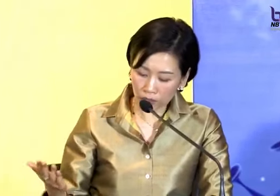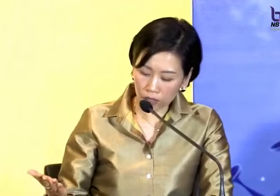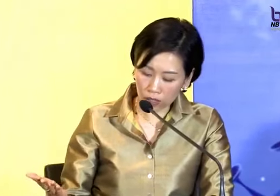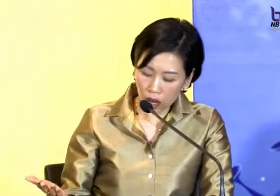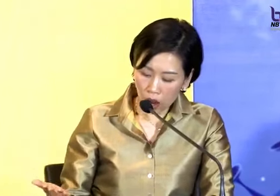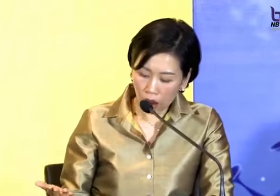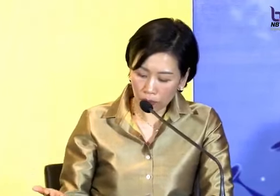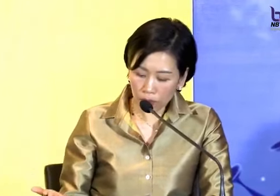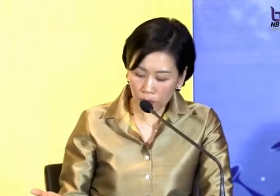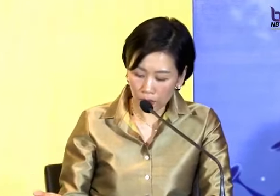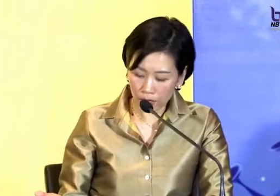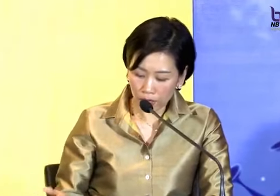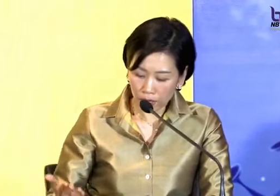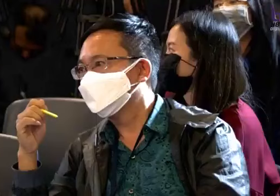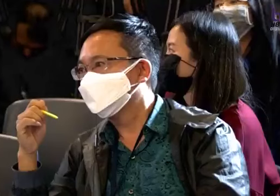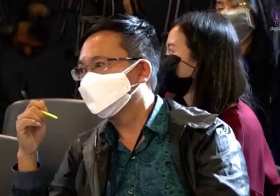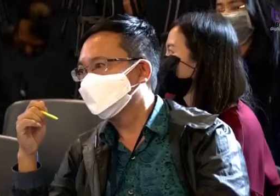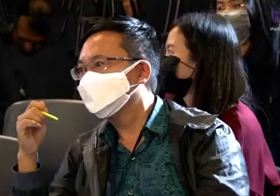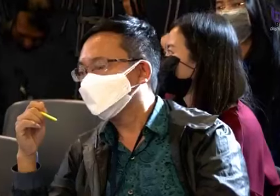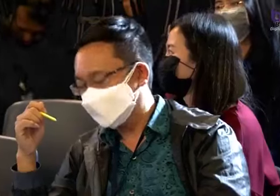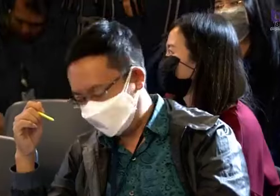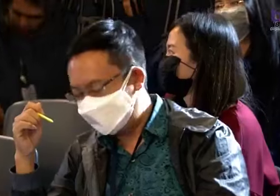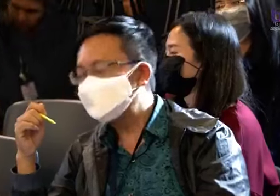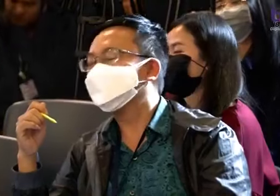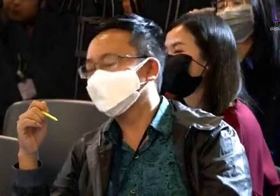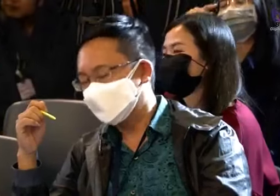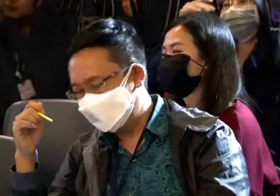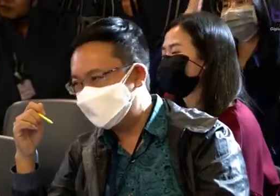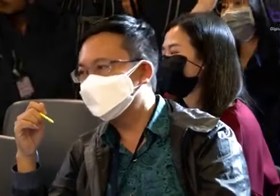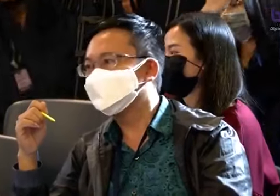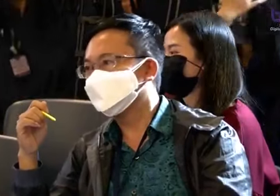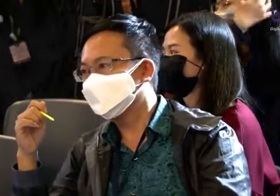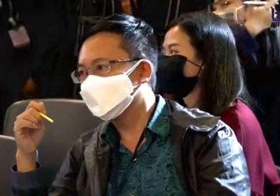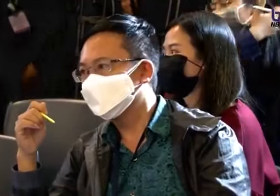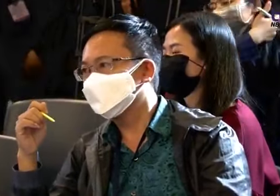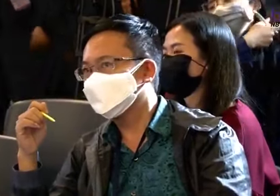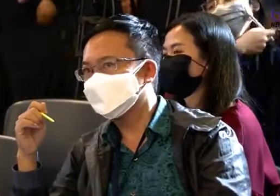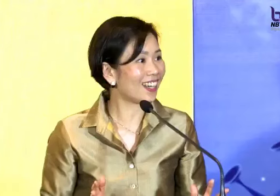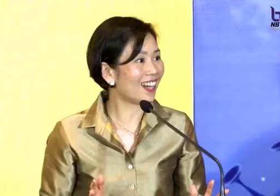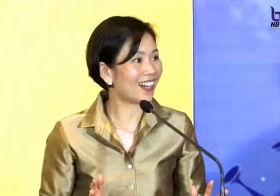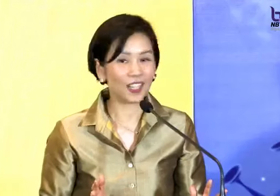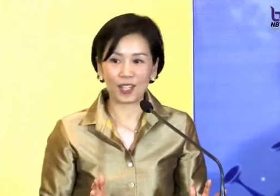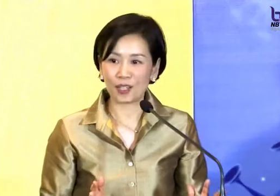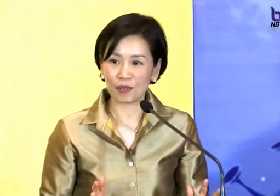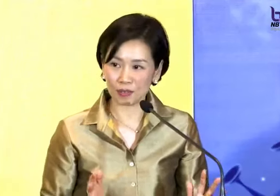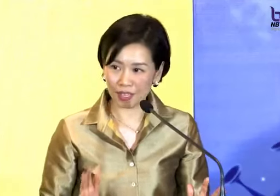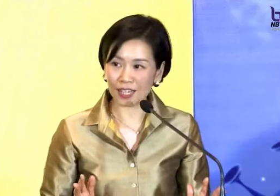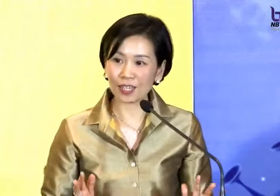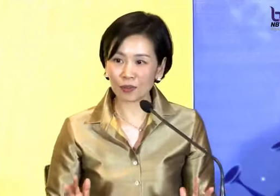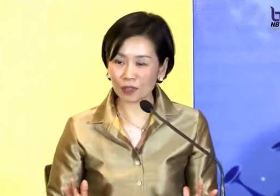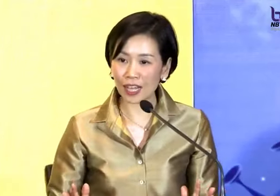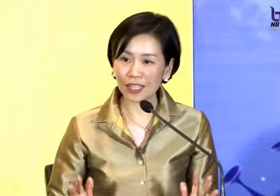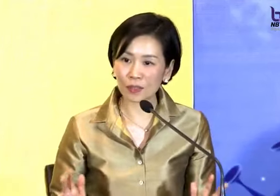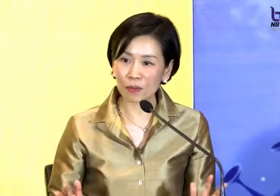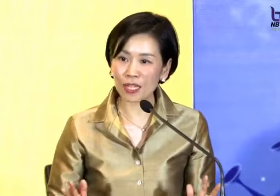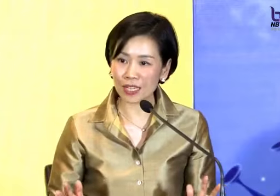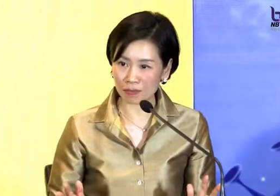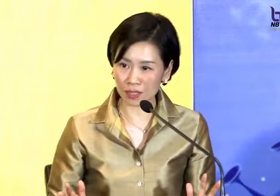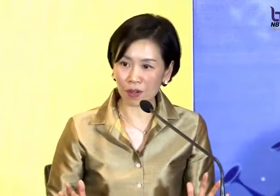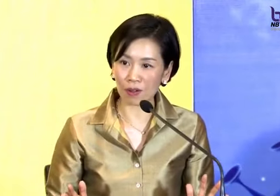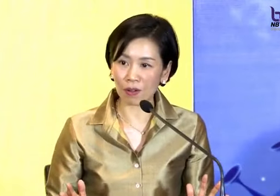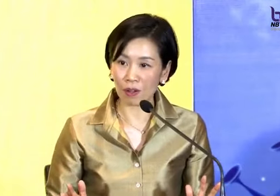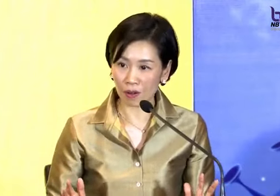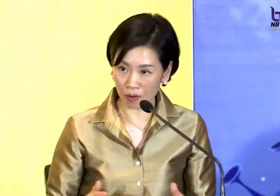คฮอร์ตก็คือหอผู้ป่วยรวมเฉพาะโรคเพราะฉะนั้นขอให้เขียนให้ดีนะคะสาธารณสุขไทยนี่ถือว่